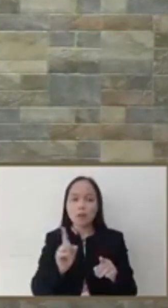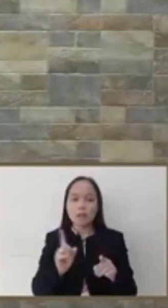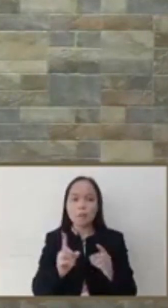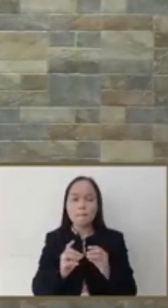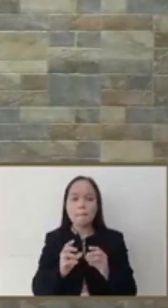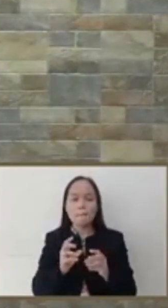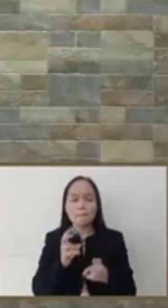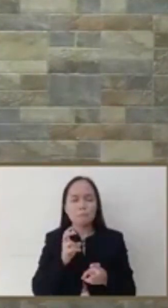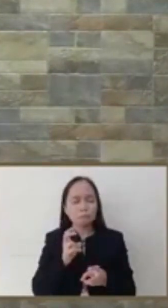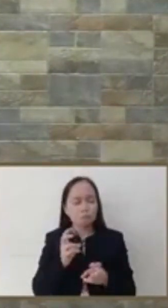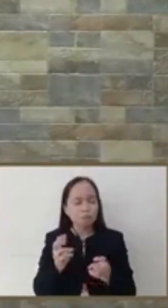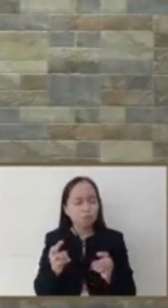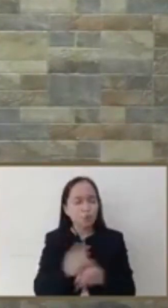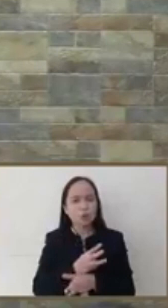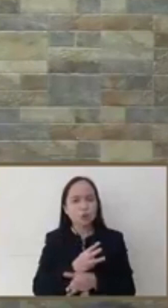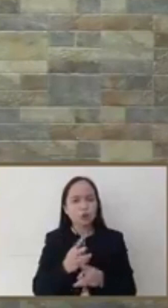puso natin.